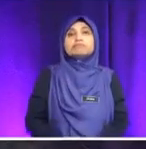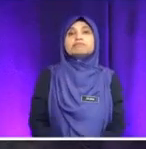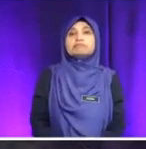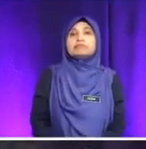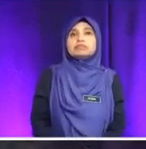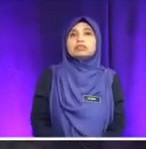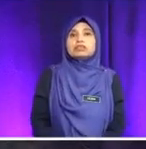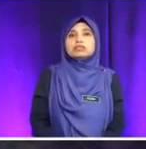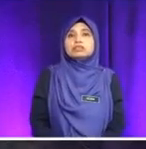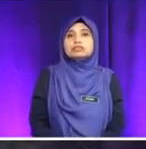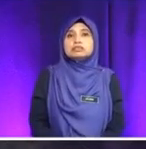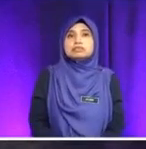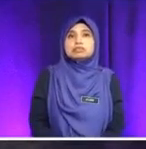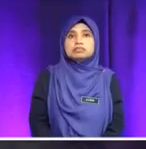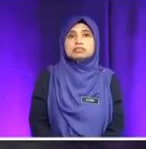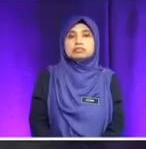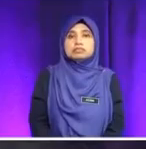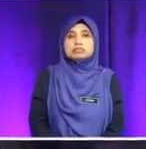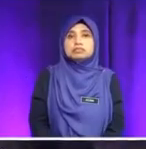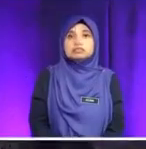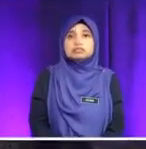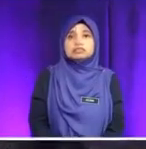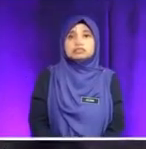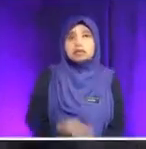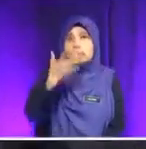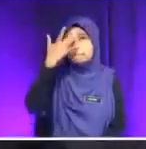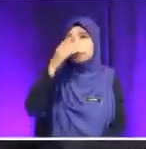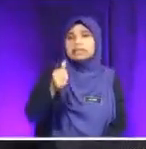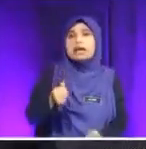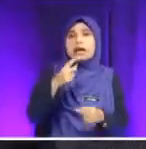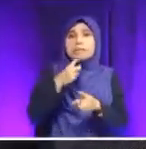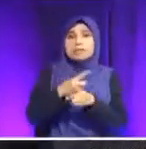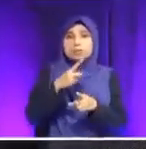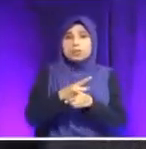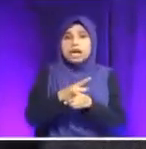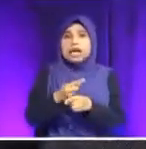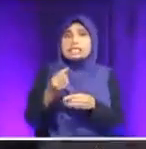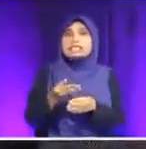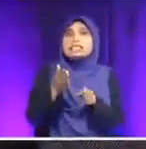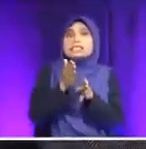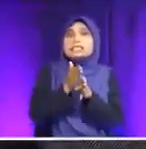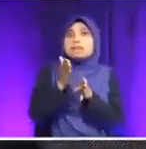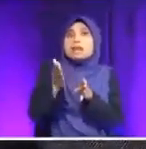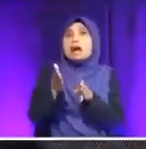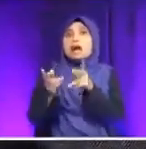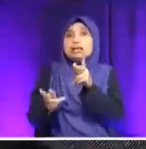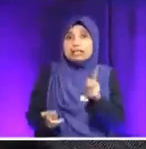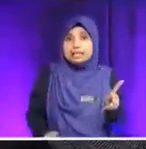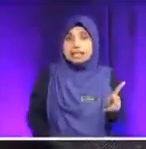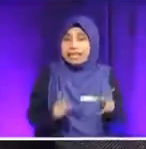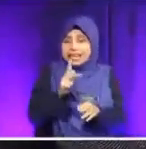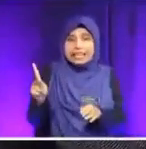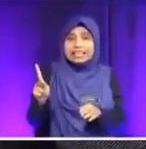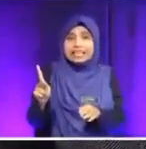Oh, maknanya macam inilah, cikgu. Iya. Okey, pandai. Dia duduk di sebelah kanan betul, juga, eh? Dia berada di sebelah kanan piring. Tapi di sebelah